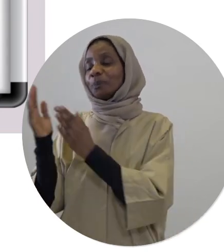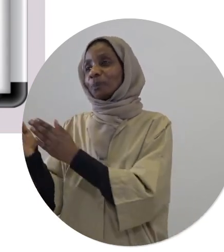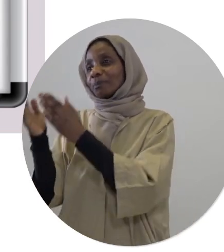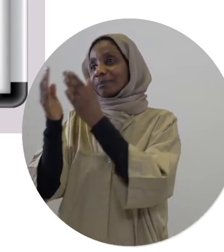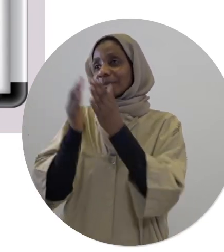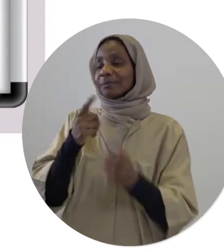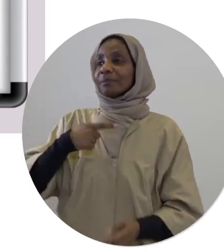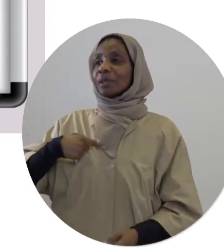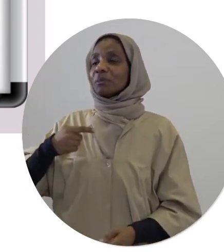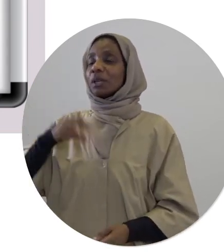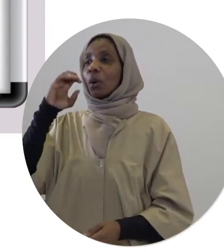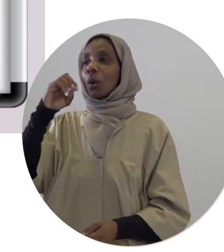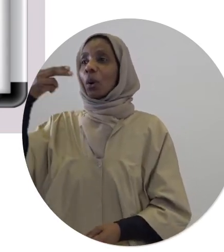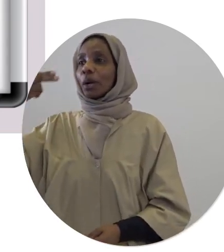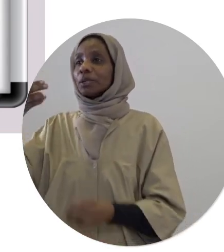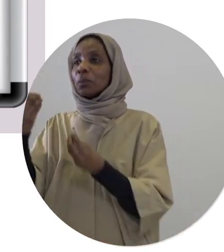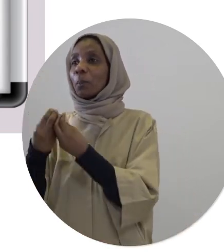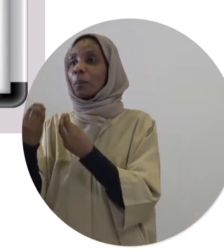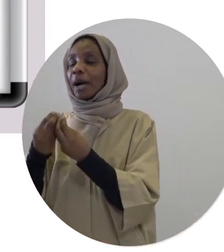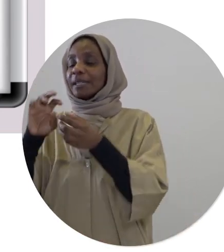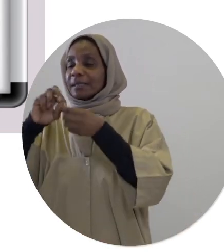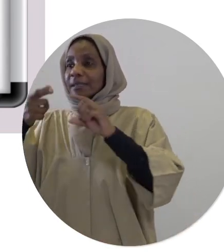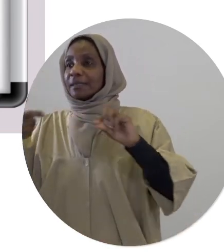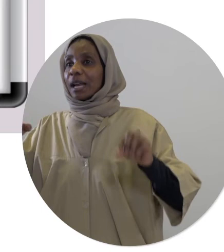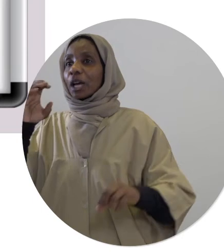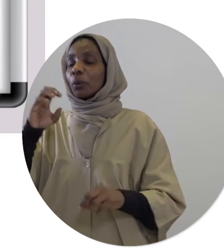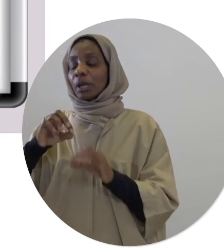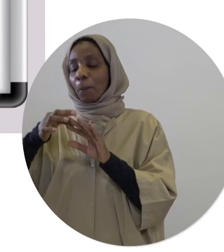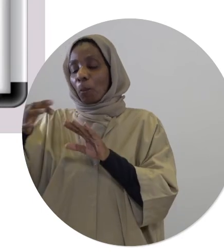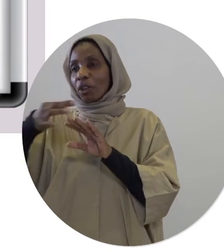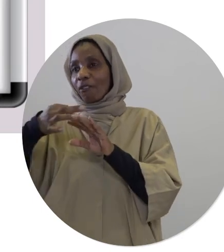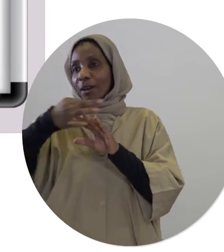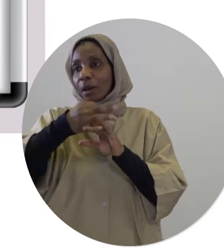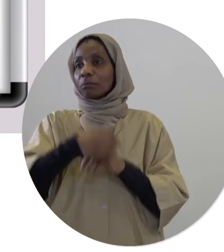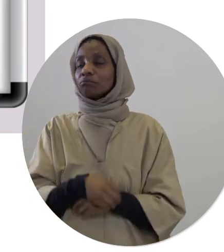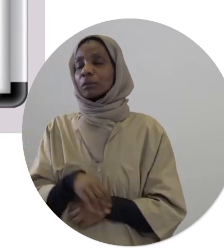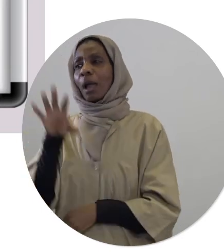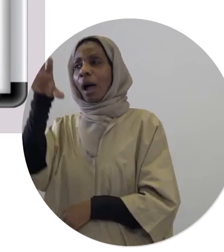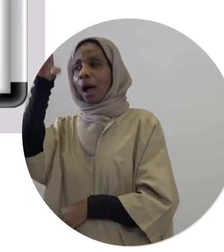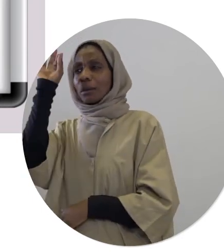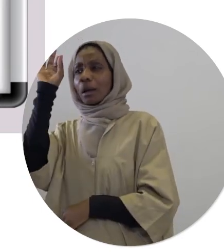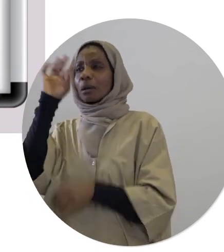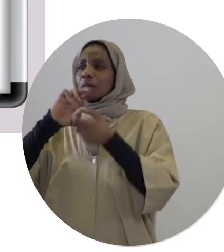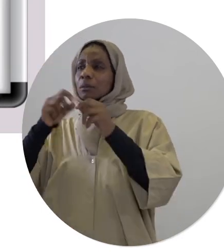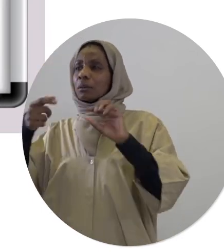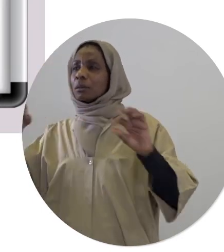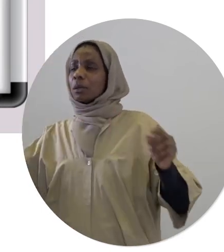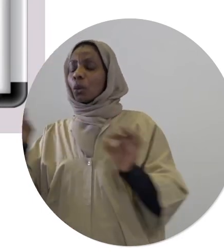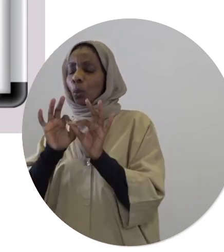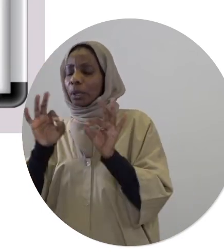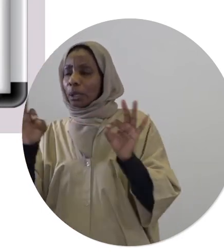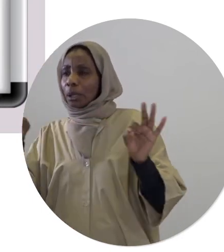نأتي إلى تسمية الكحولات ذات السلسلة الكربونية المتفرعة. نختار أطول سلسلة كربونية